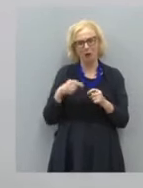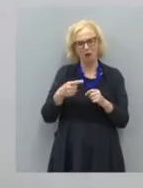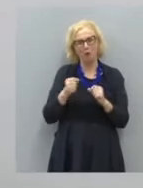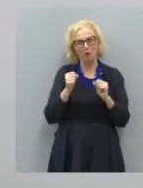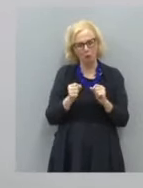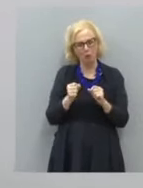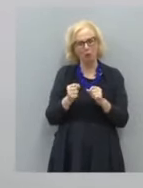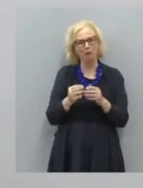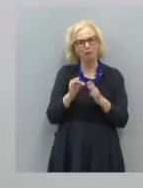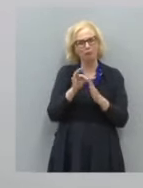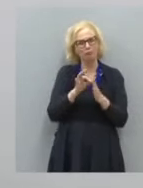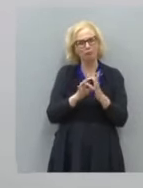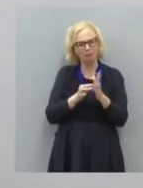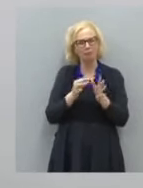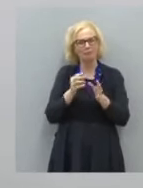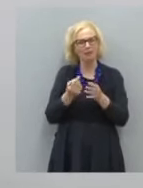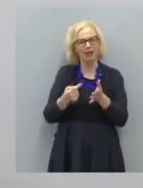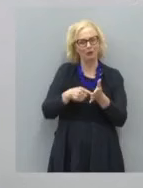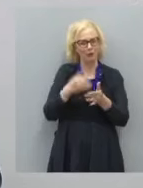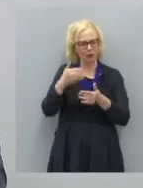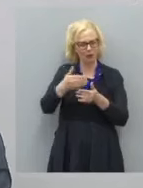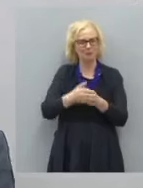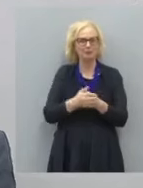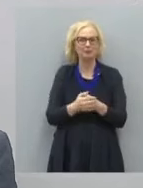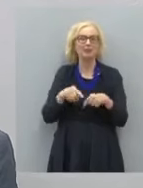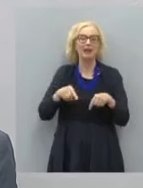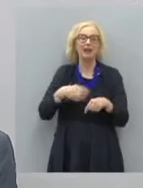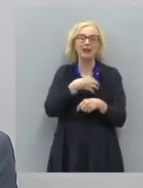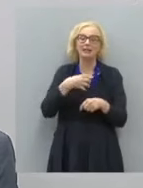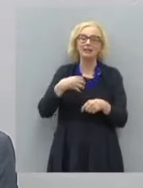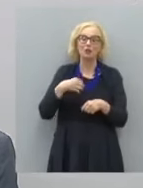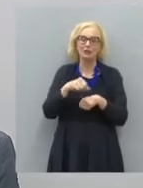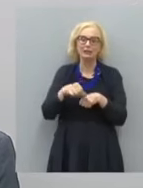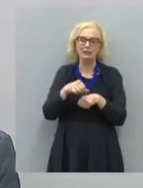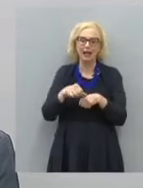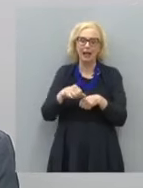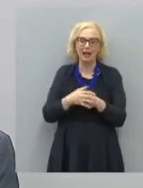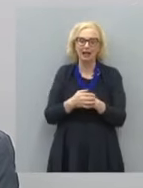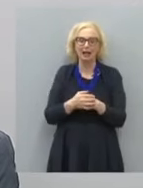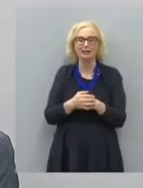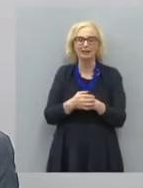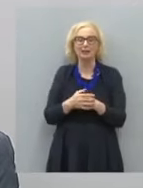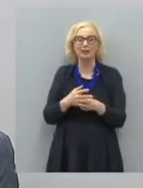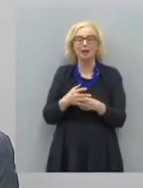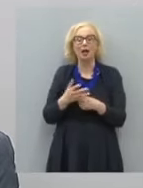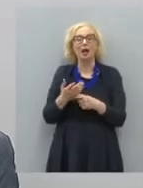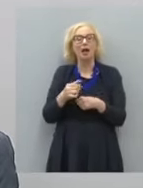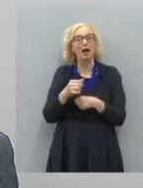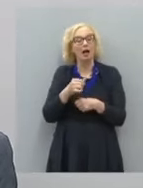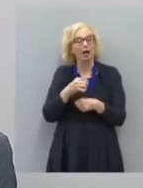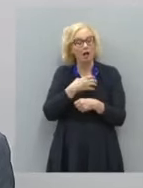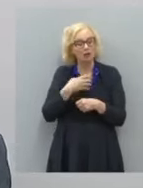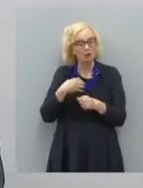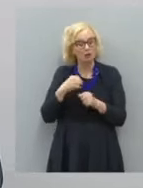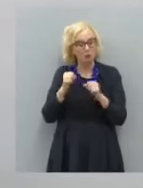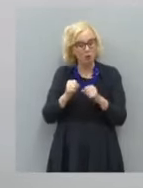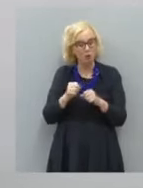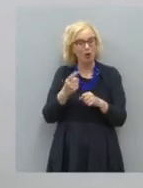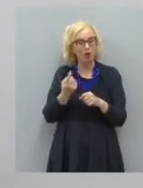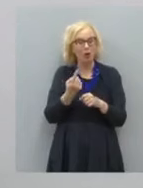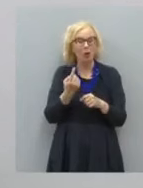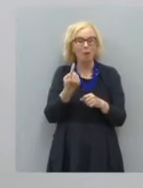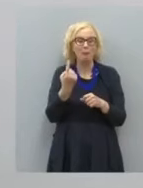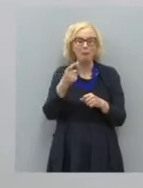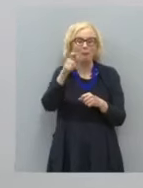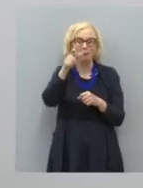una domanda per lei poi arrivato assessore segnana siamo ai titoli di coda facciamo in fretta allora è d'accordo assessore sul bloccare gli aiuti a coloro che rifiutano